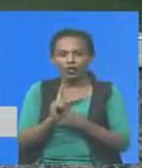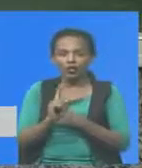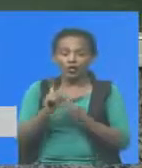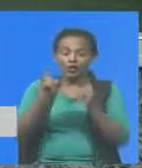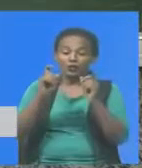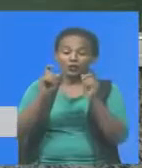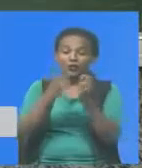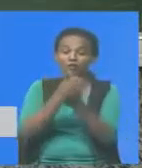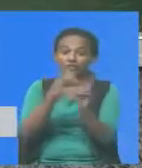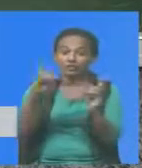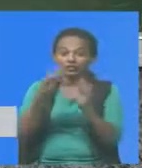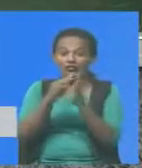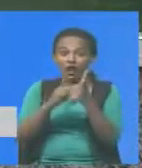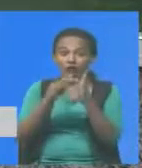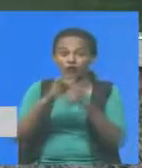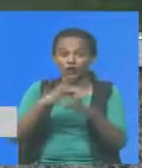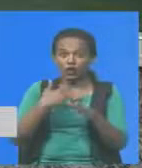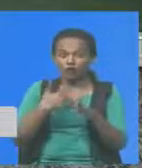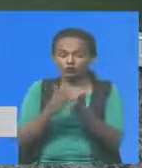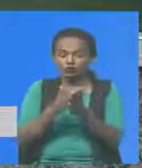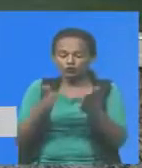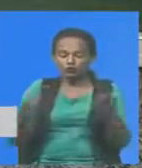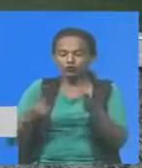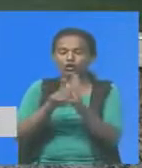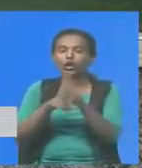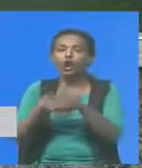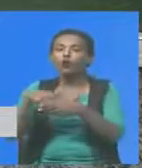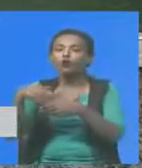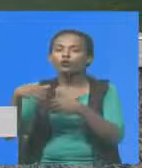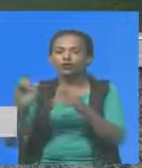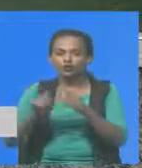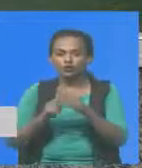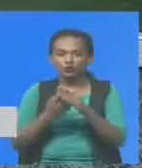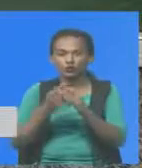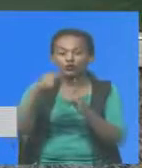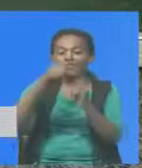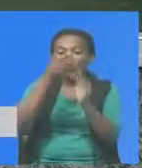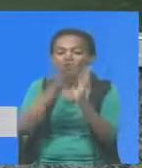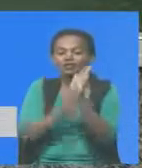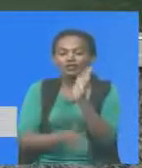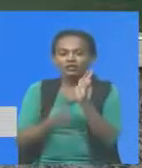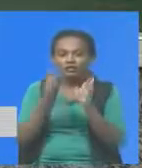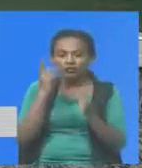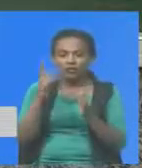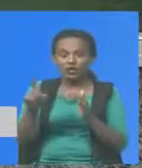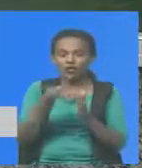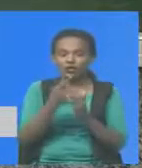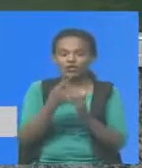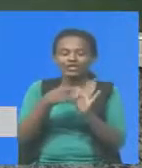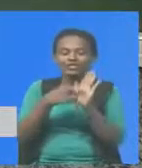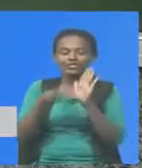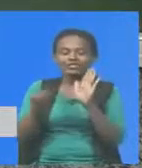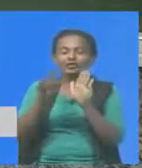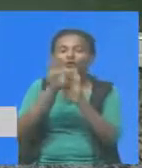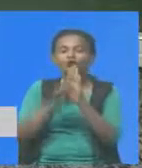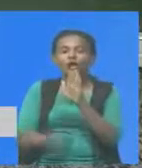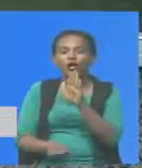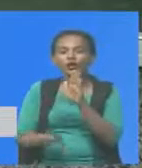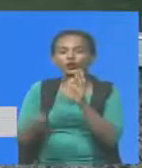ላይ የሚታዩ ክፍተቶች ከህግ አወጣጥ ጀምሮ እስከ አፈጻጸም የሚታዩ ሲሆን ግልጽነት የጎደላቸው ህጎች